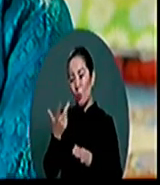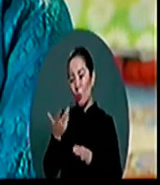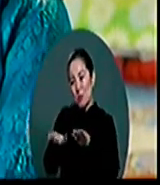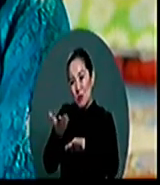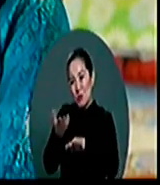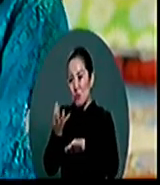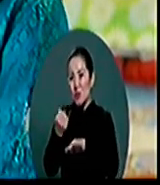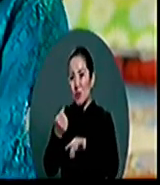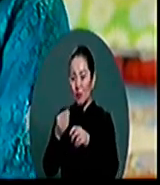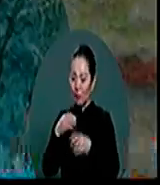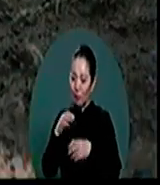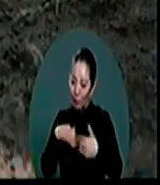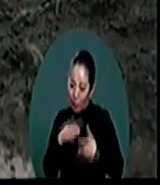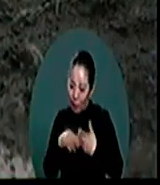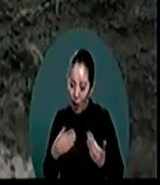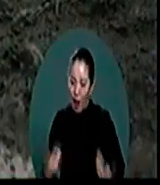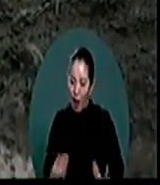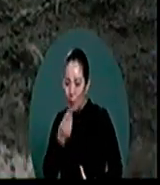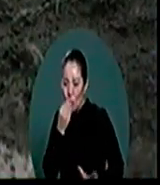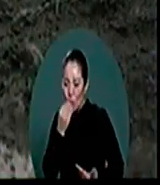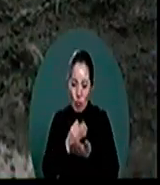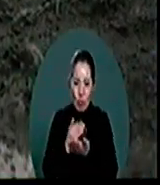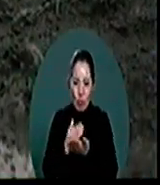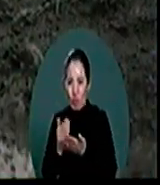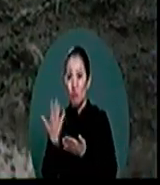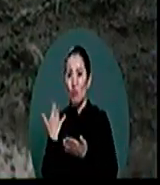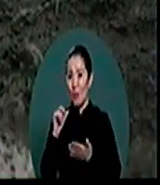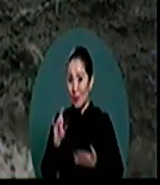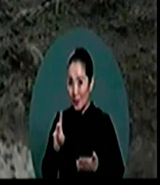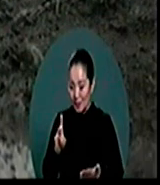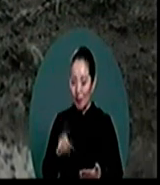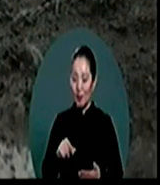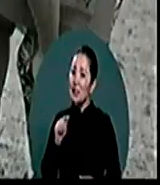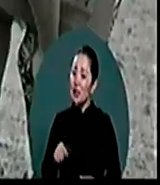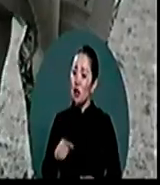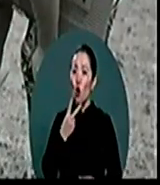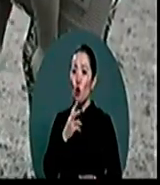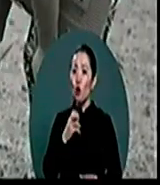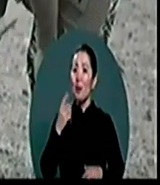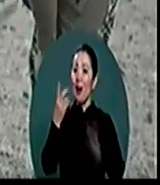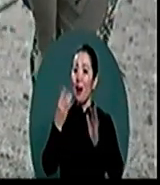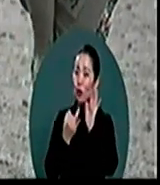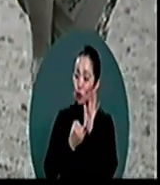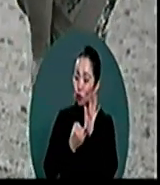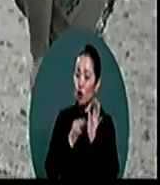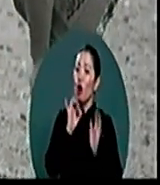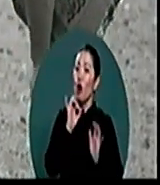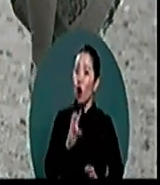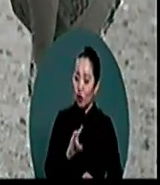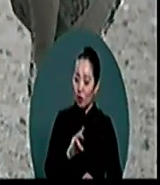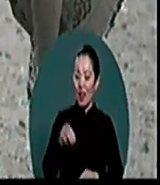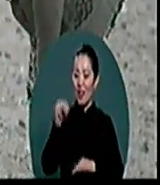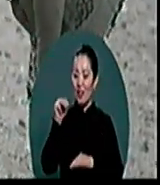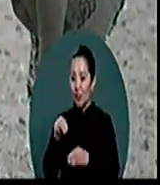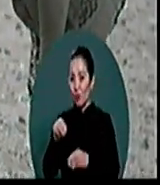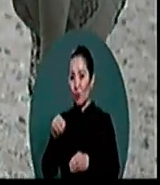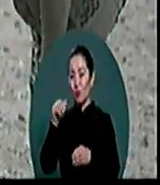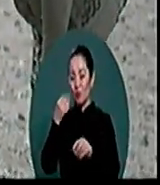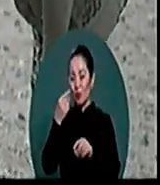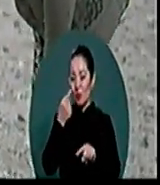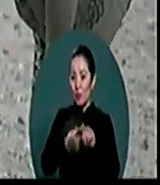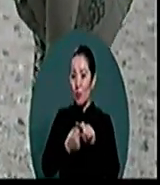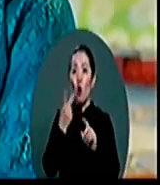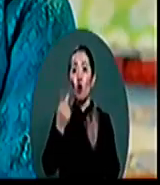одоо хэрэглэхэд бас л амжилт одоо бас л чадан ядан хүрэлцэж байсан. За, 2017 онд